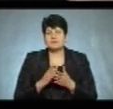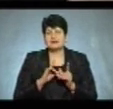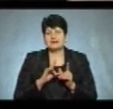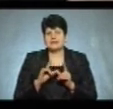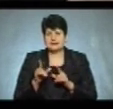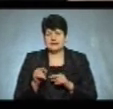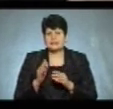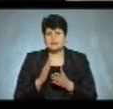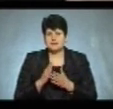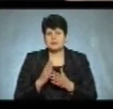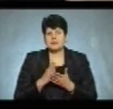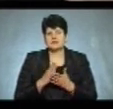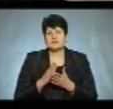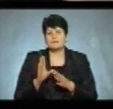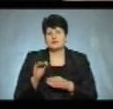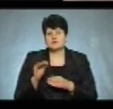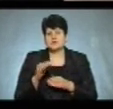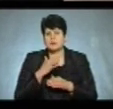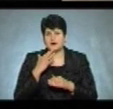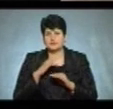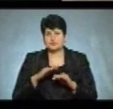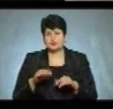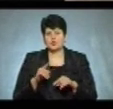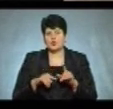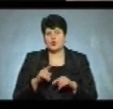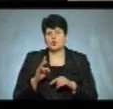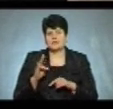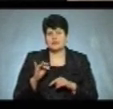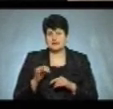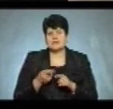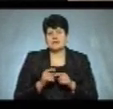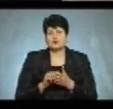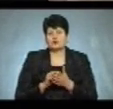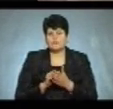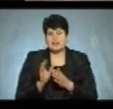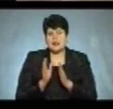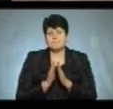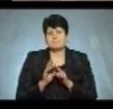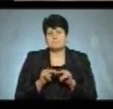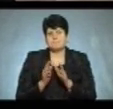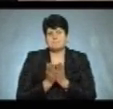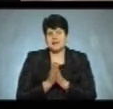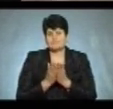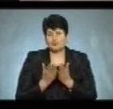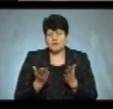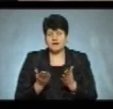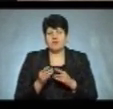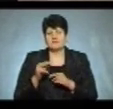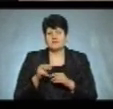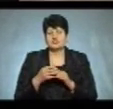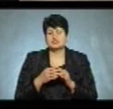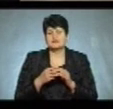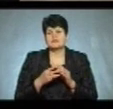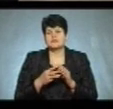і має з собою мати посвідчення багатодітної родини. Це такий документ у вигляді паспорта, але свого часу, у 2014 році, 2015, у зв'язку